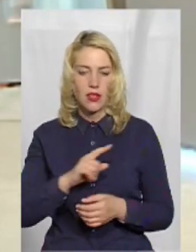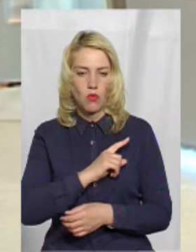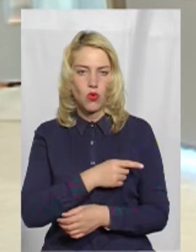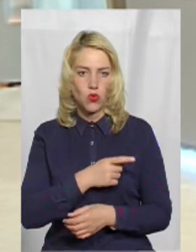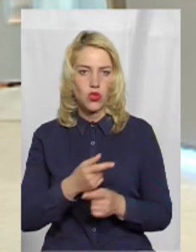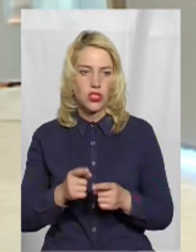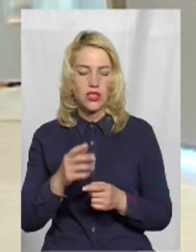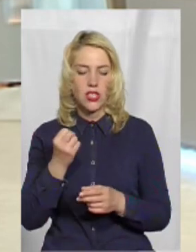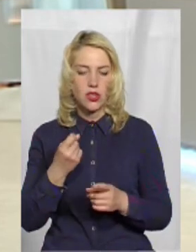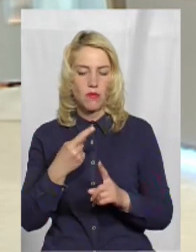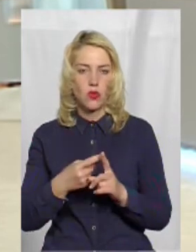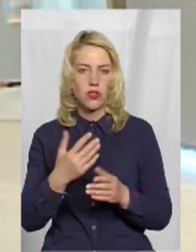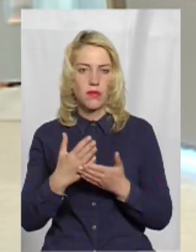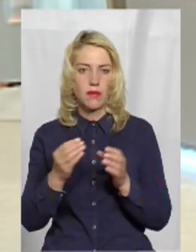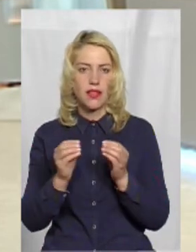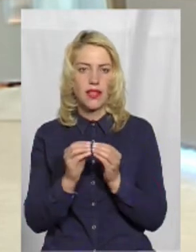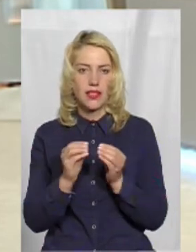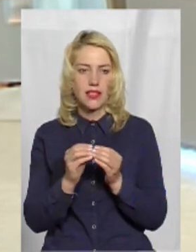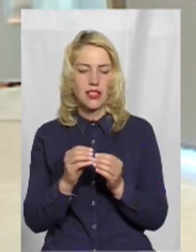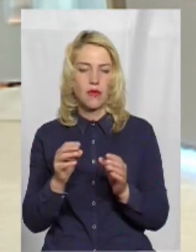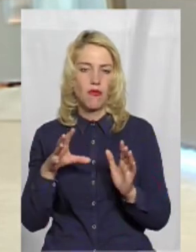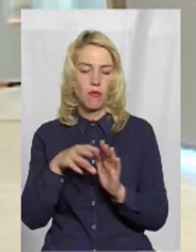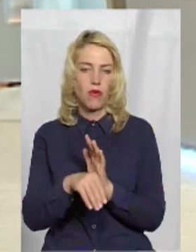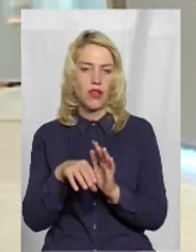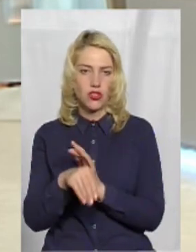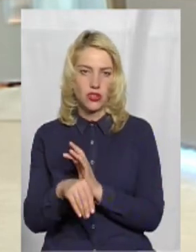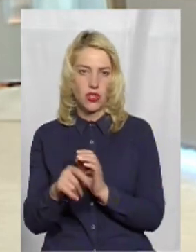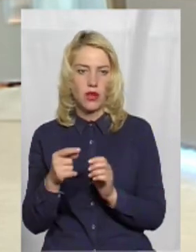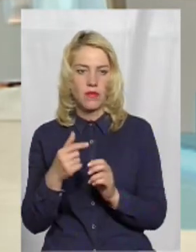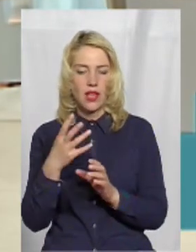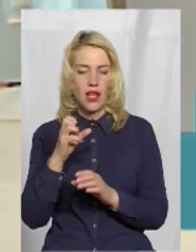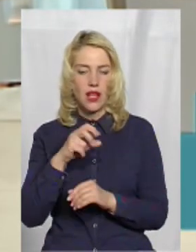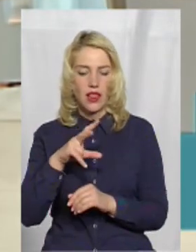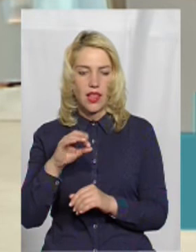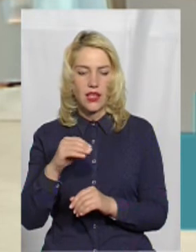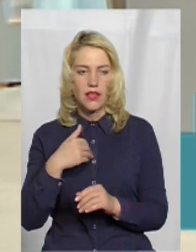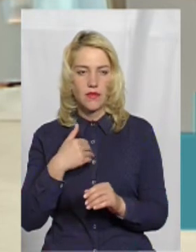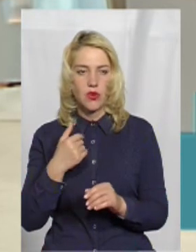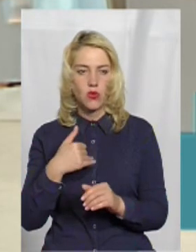ще має бути 10 додатково запроваджено. Але я вже на